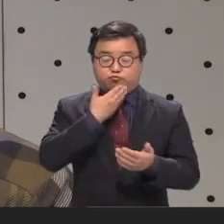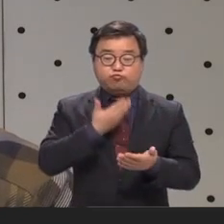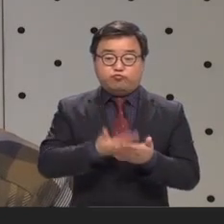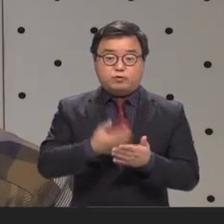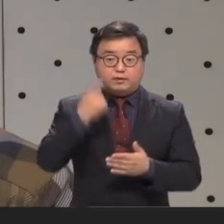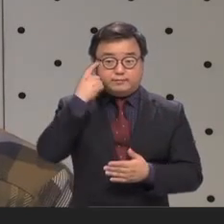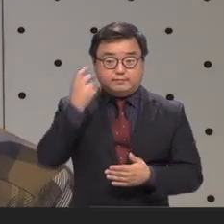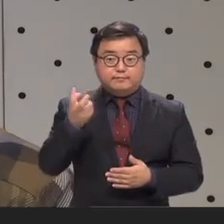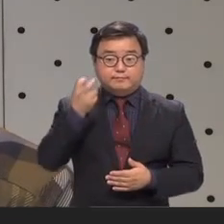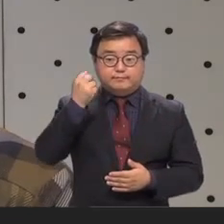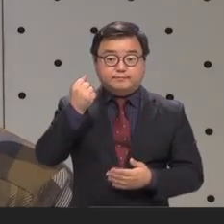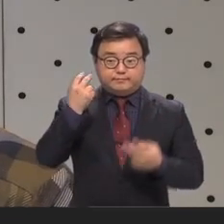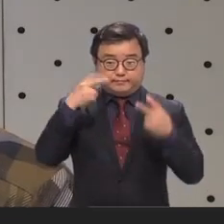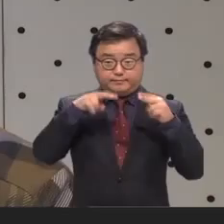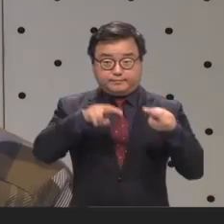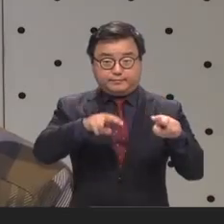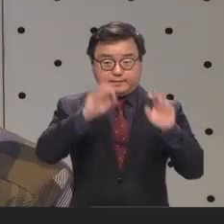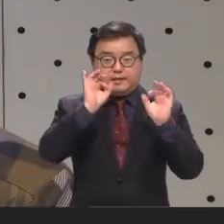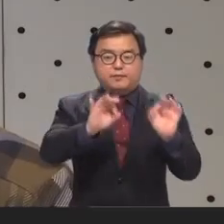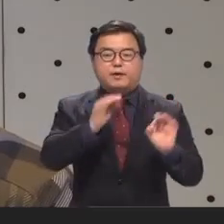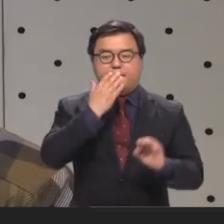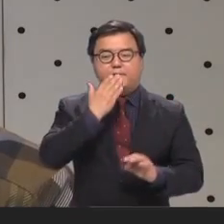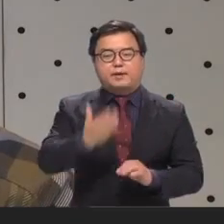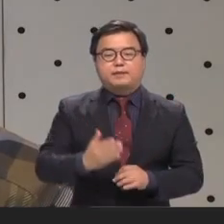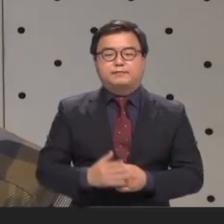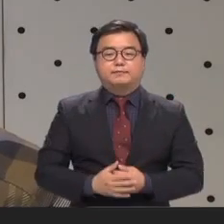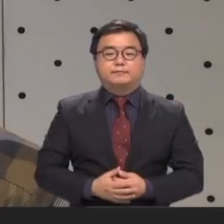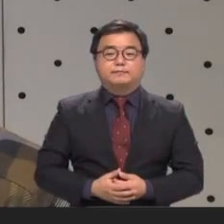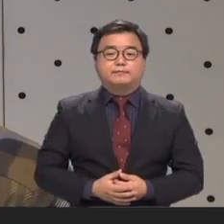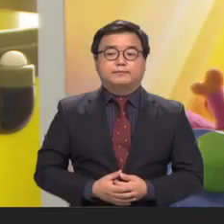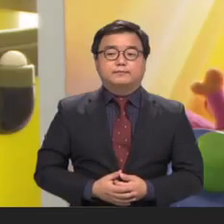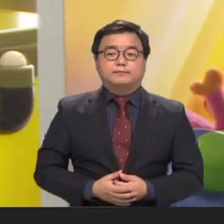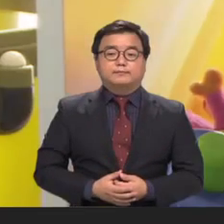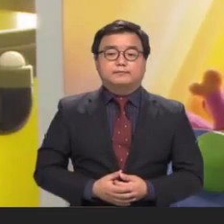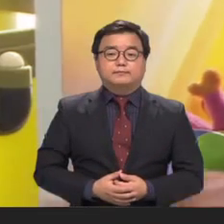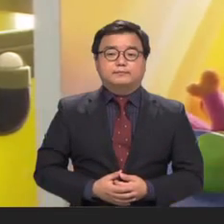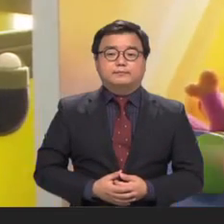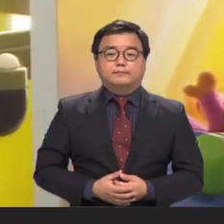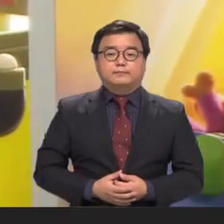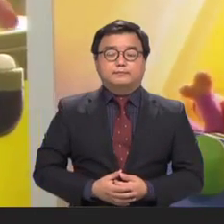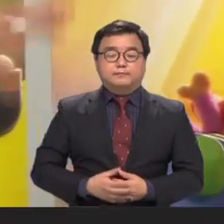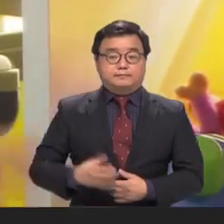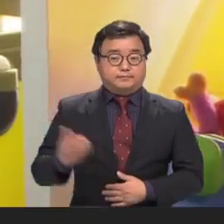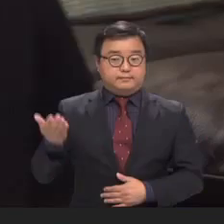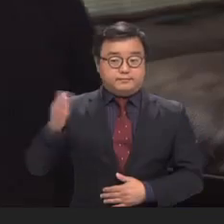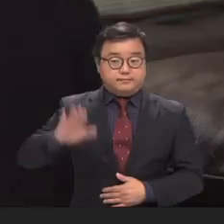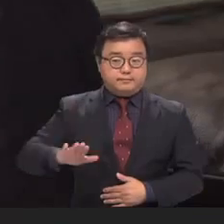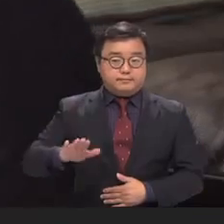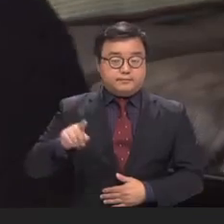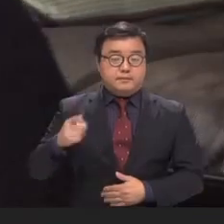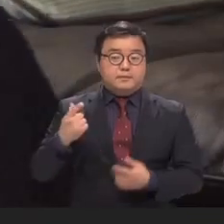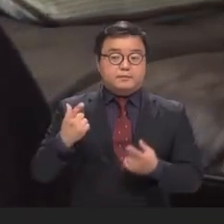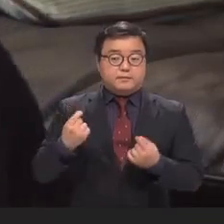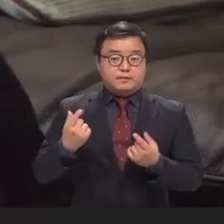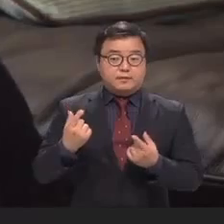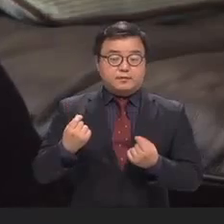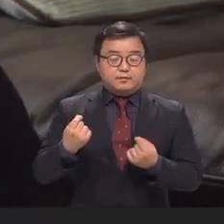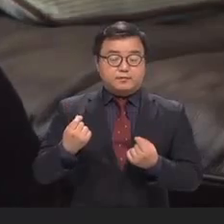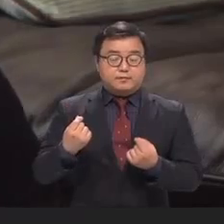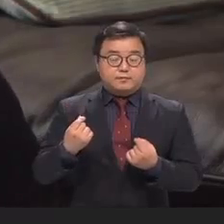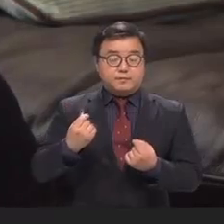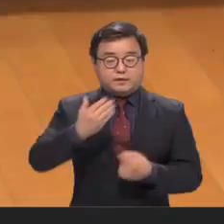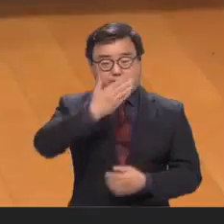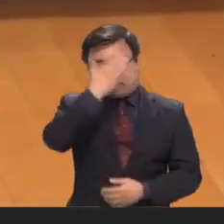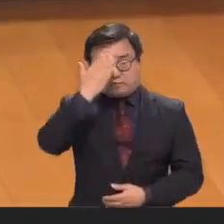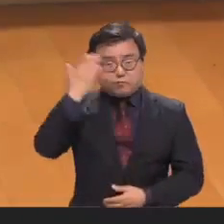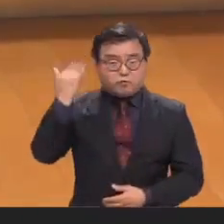중시하면서 아이들을 바라볼 수 있는 그런 장점이 있다고 생각이 들어요. 그럼에도 불구하고 부모와 조부모의